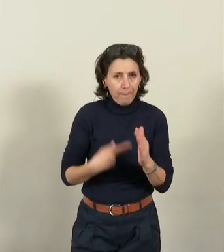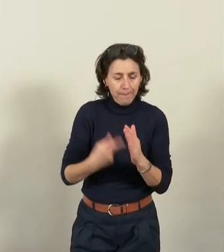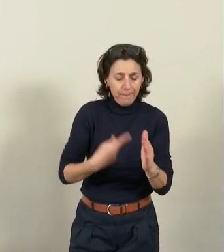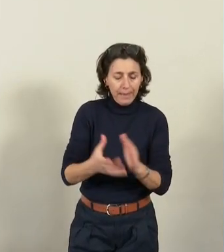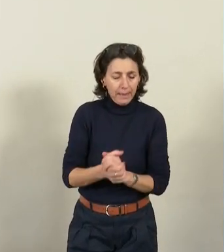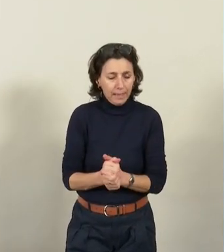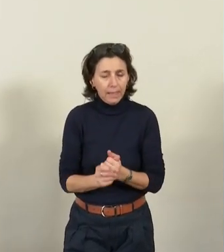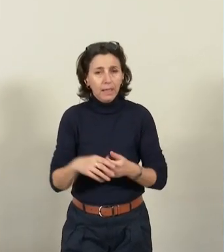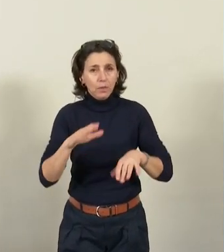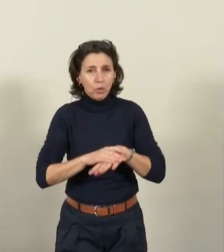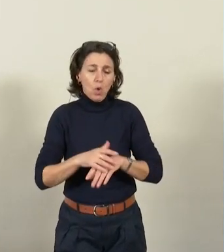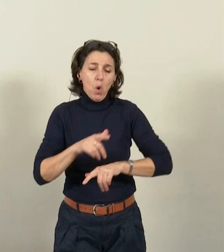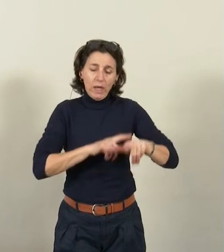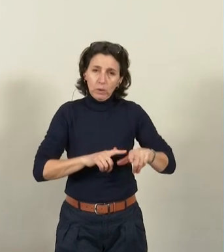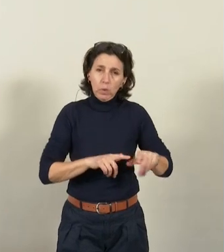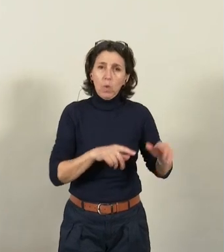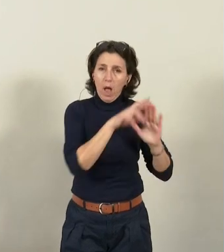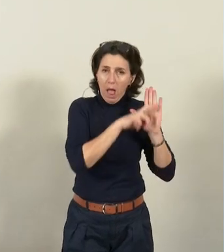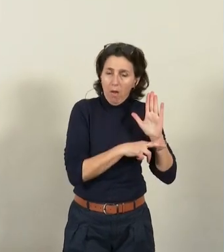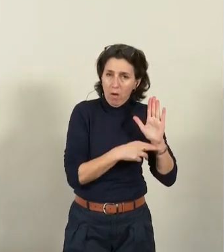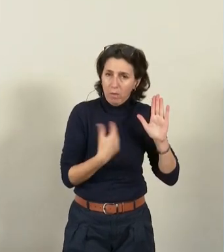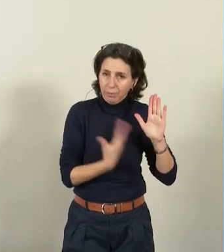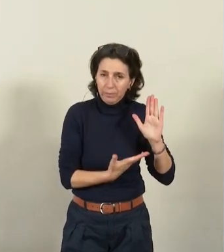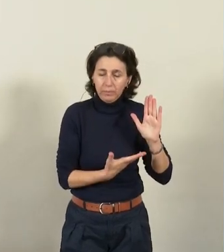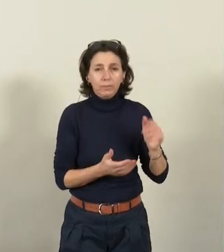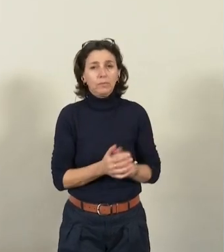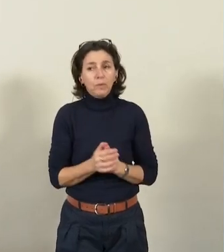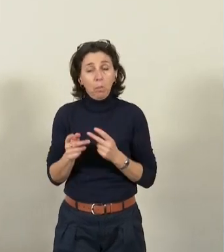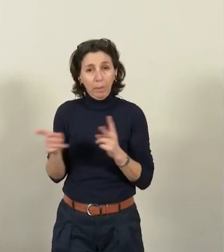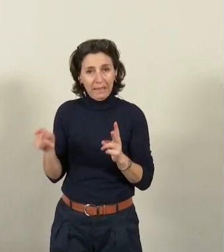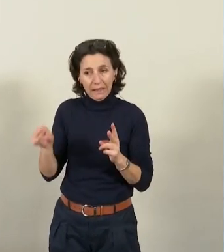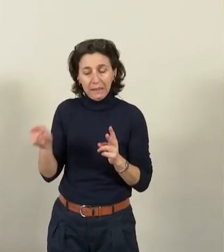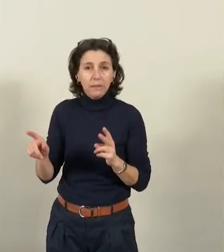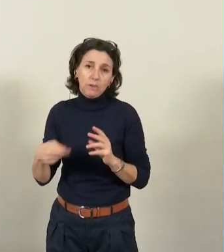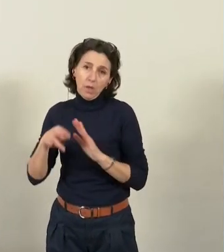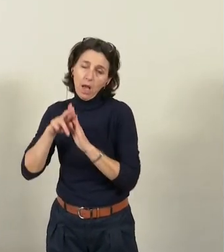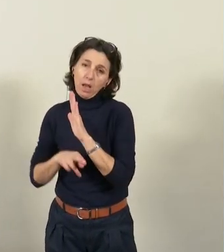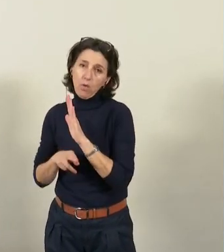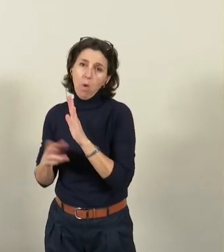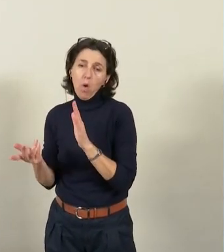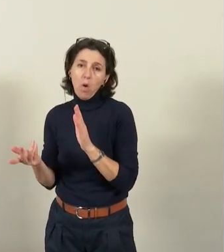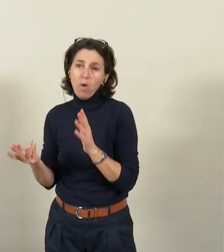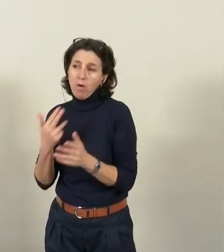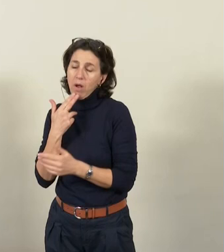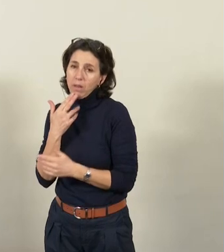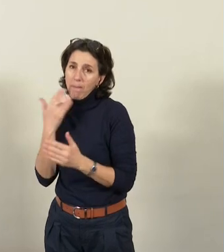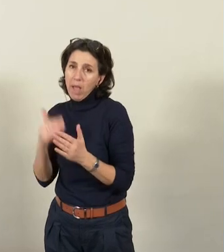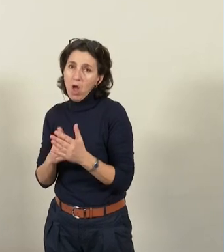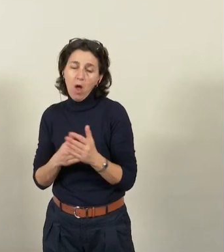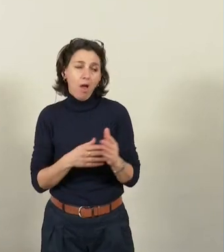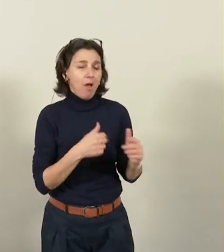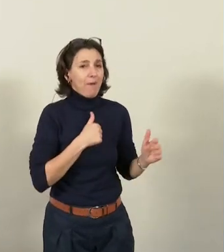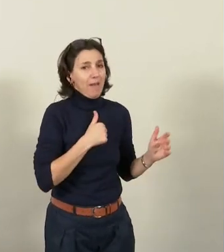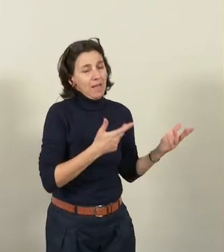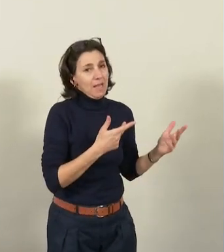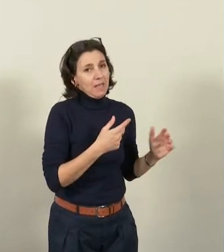réglementé logement public est statistiquement de meilleure qualité que le logement privé plus efficace énergétiquement